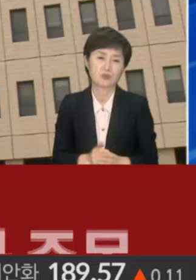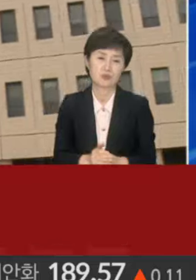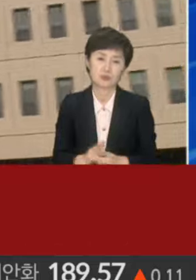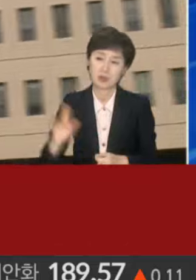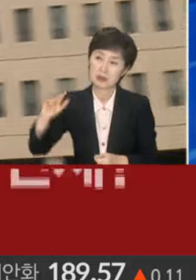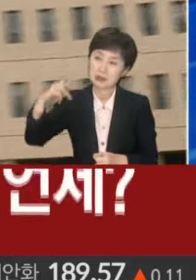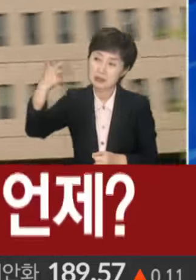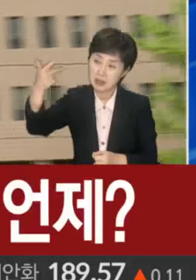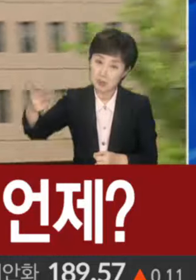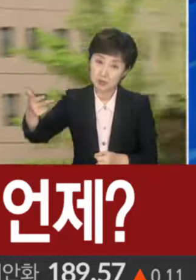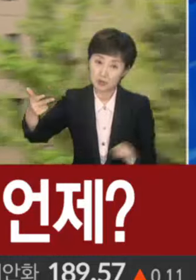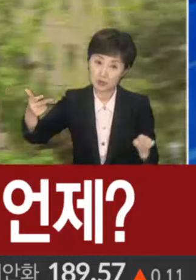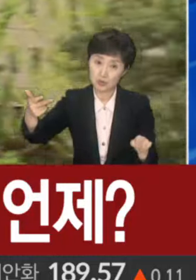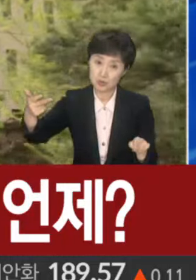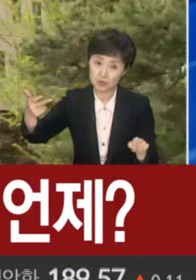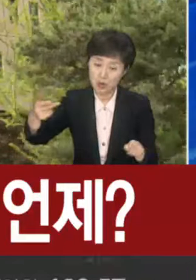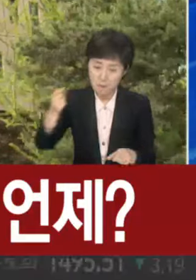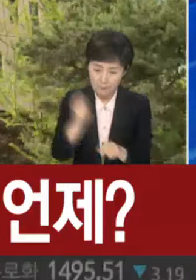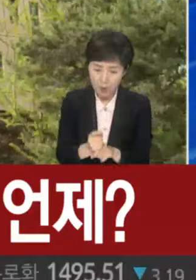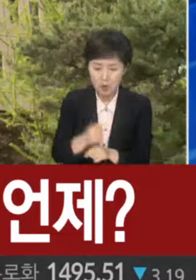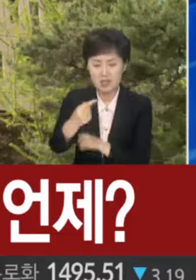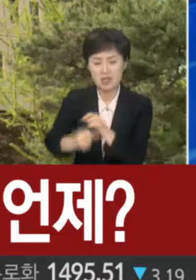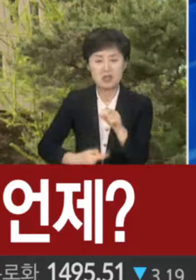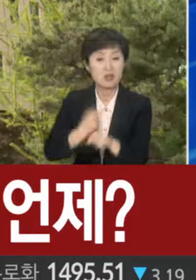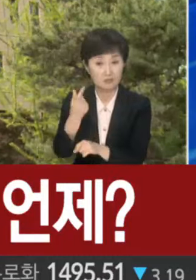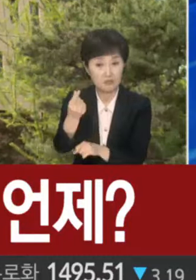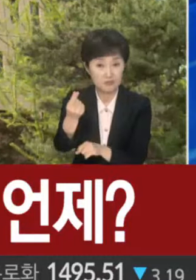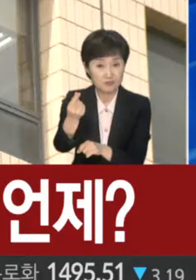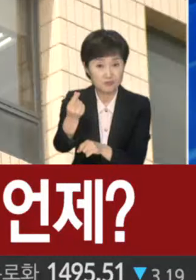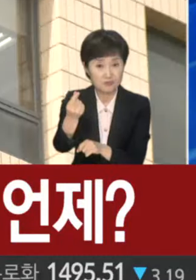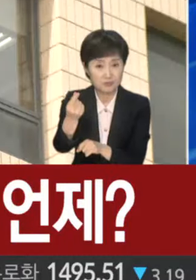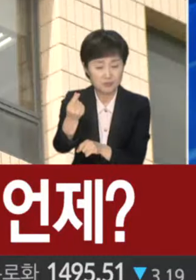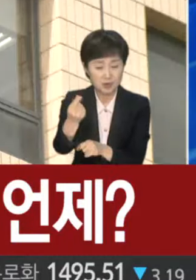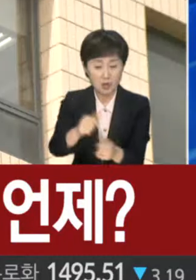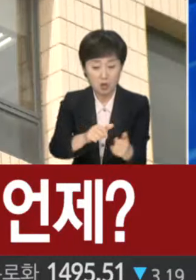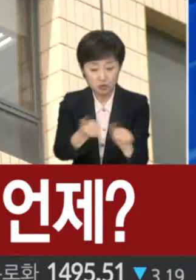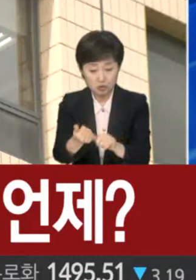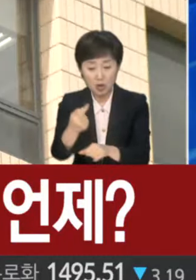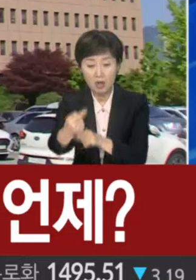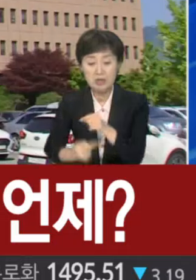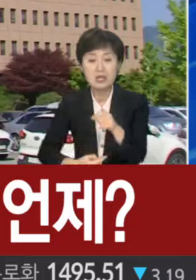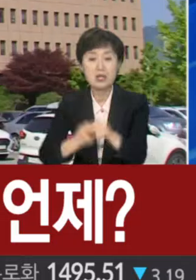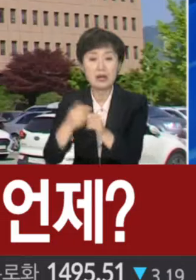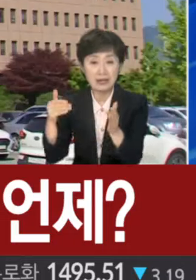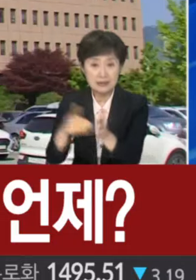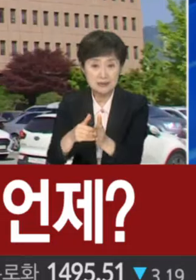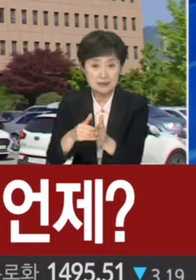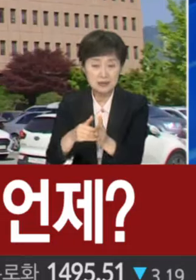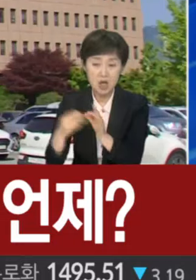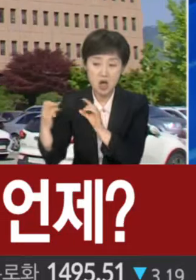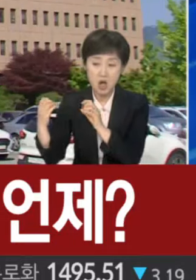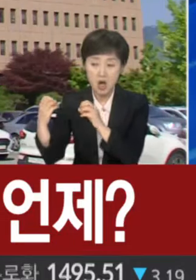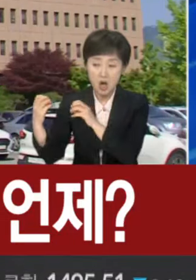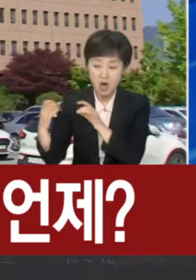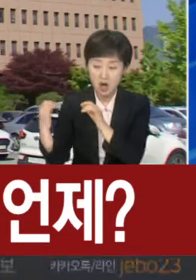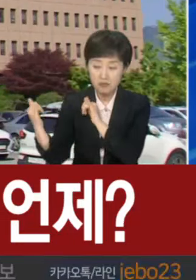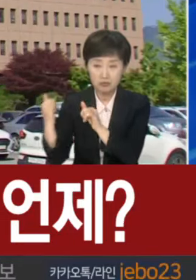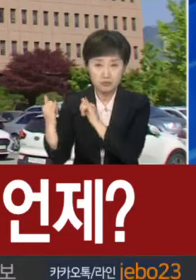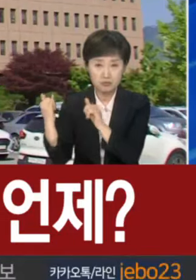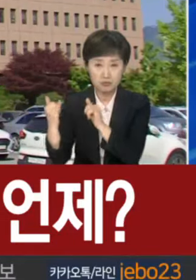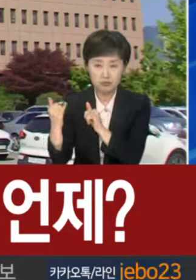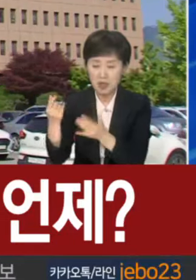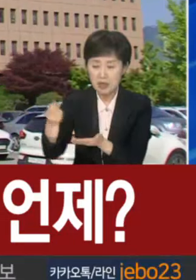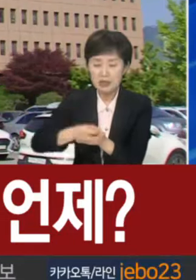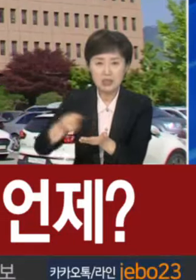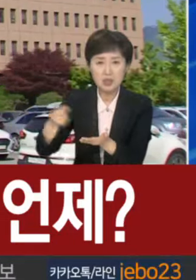다음 주면은 1주기가 되지 않습니까? 그런데 1주기가 될 때 까지 이 통신 기록이 사실 1년까지만 보관이